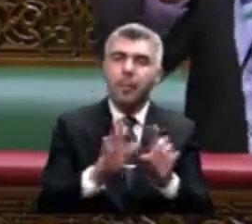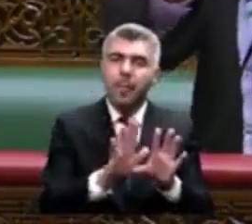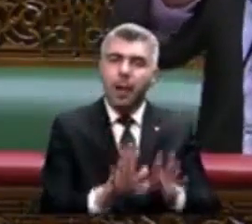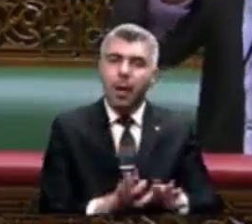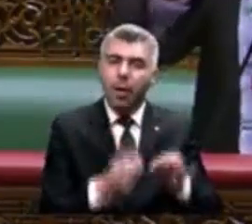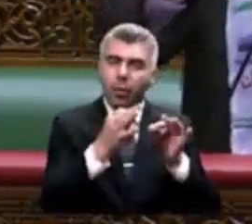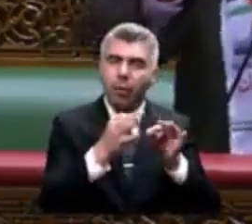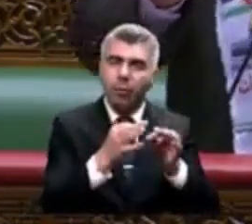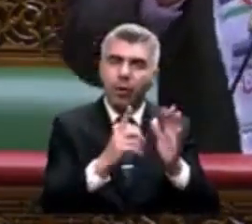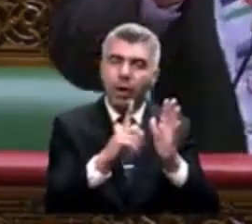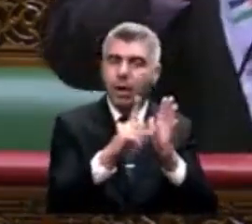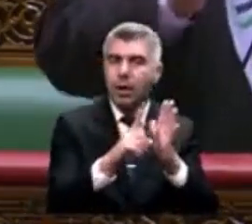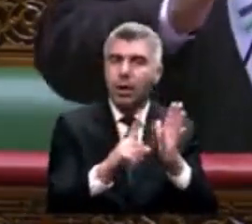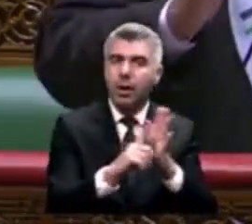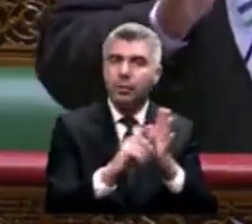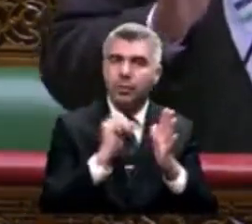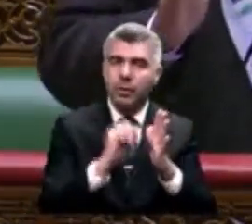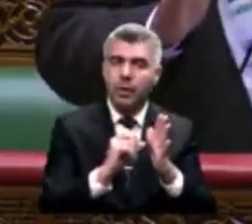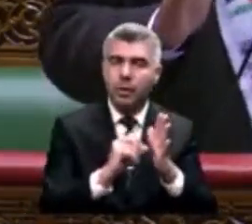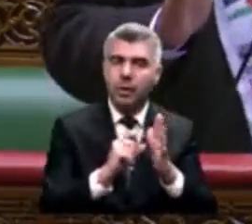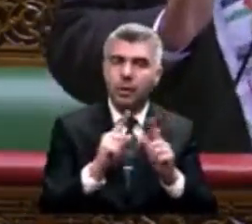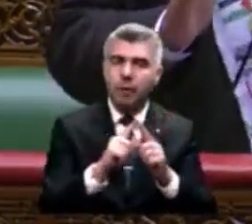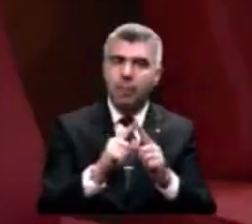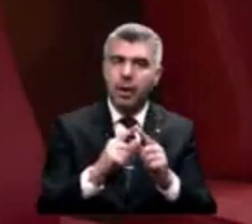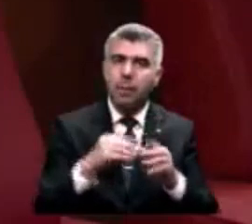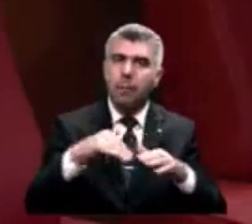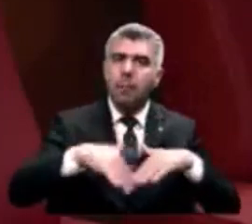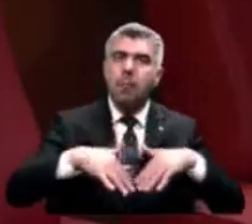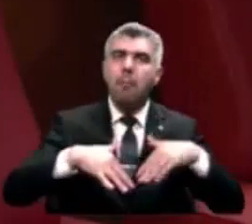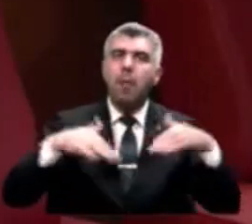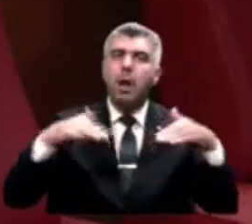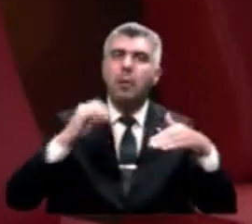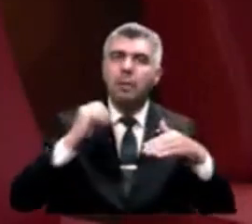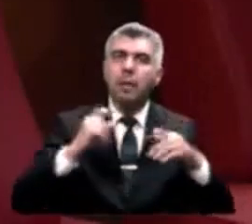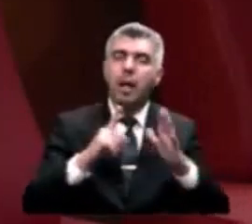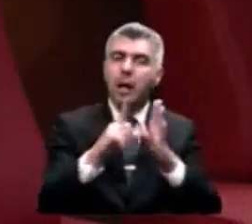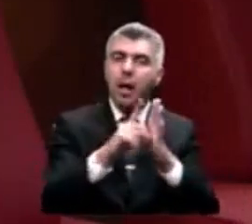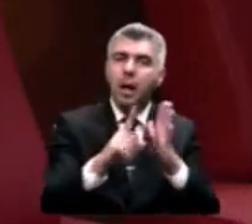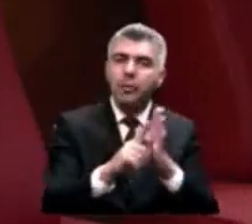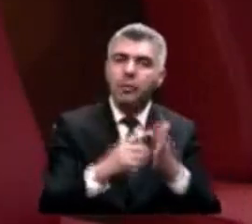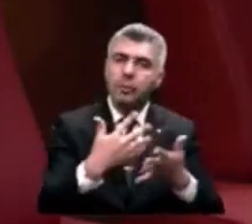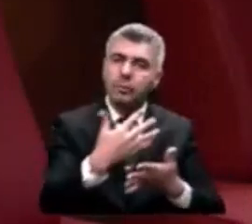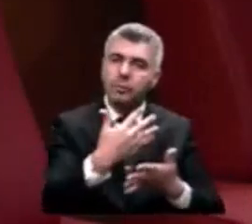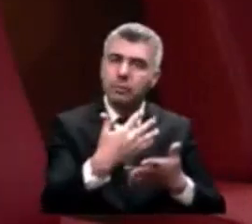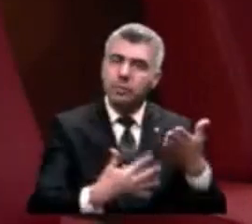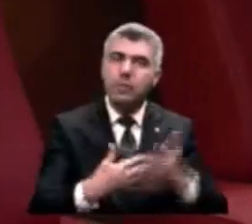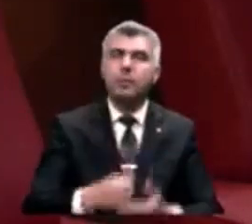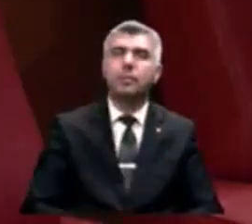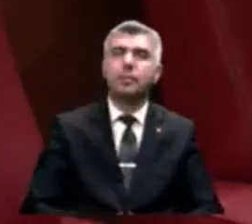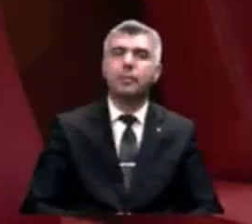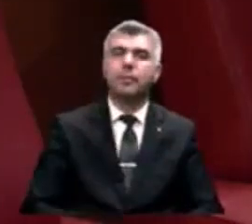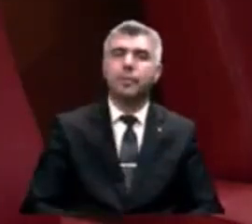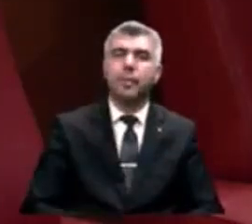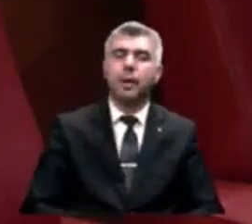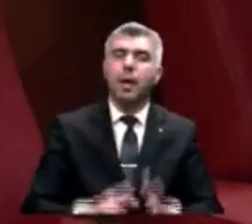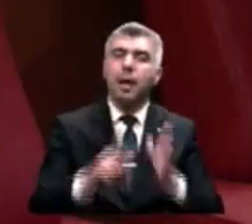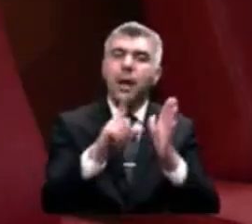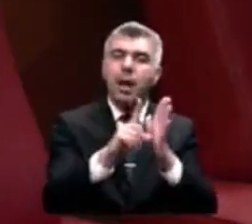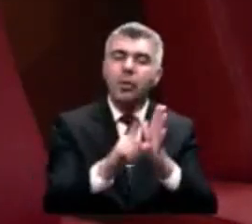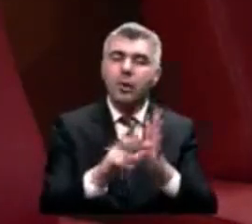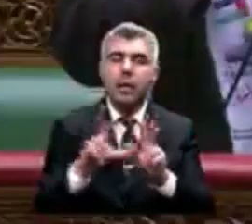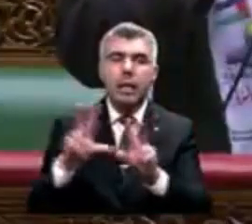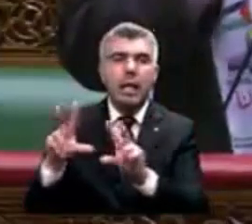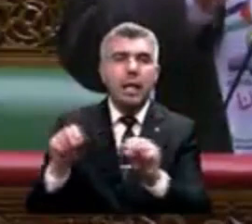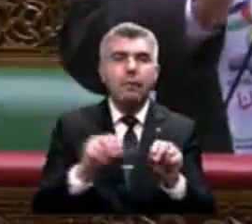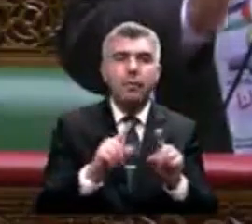ان هذا النظام الاساسي يجيبوا لنا المؤسسه التشريعيه. بغينا قانون اساسي، هذا القانون الاساسي على غرار الوظيفه